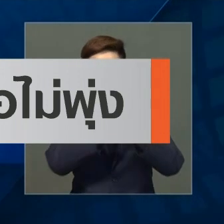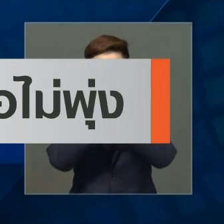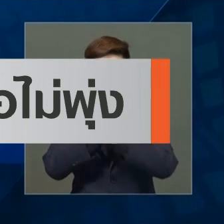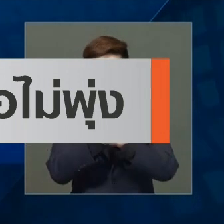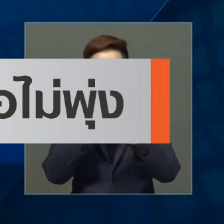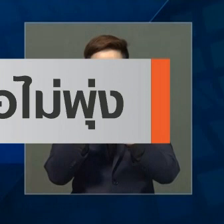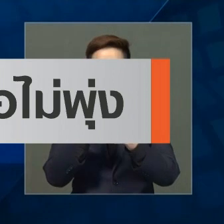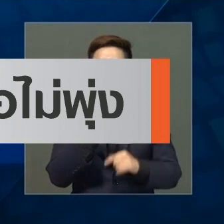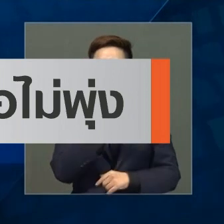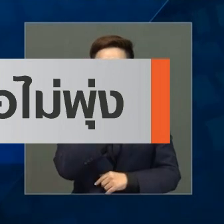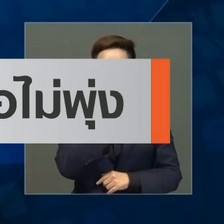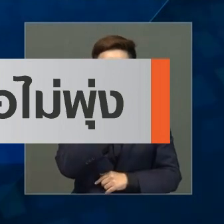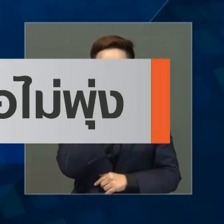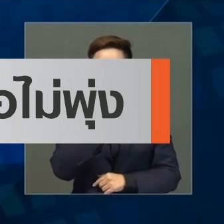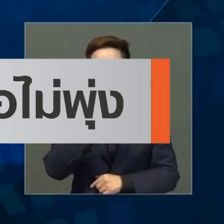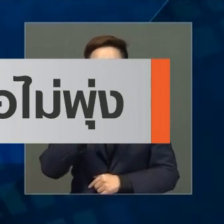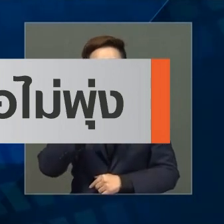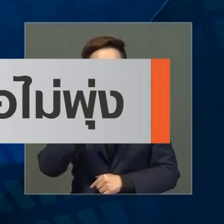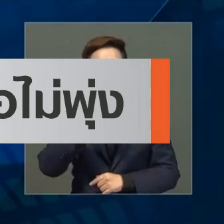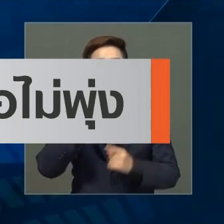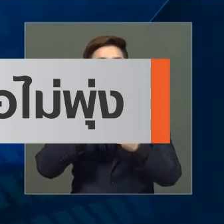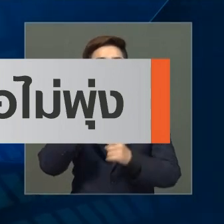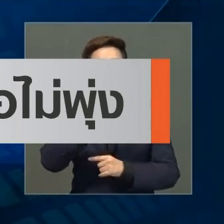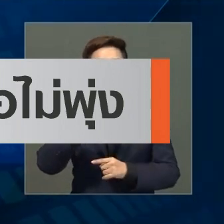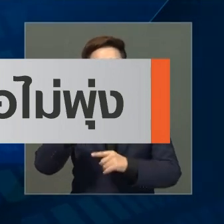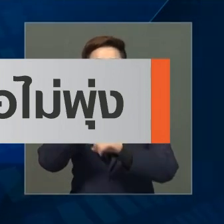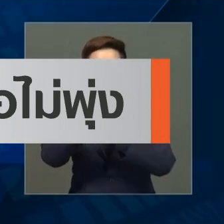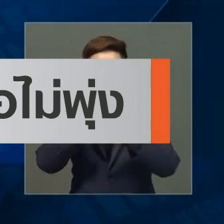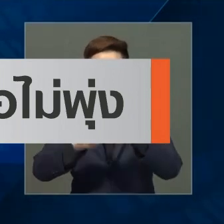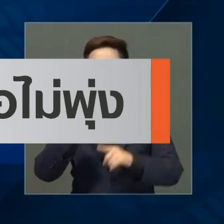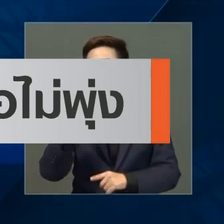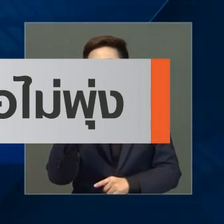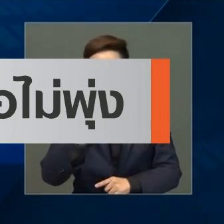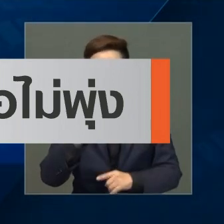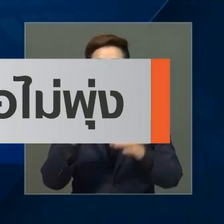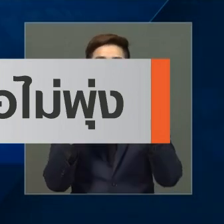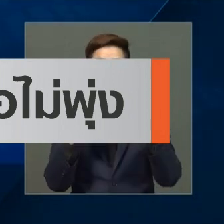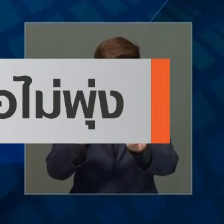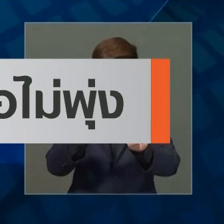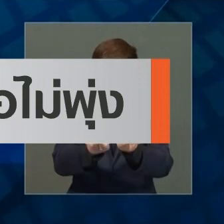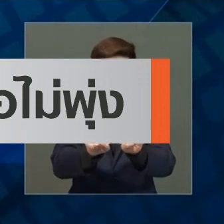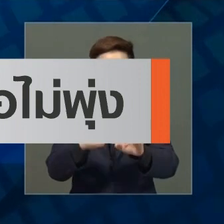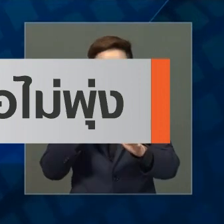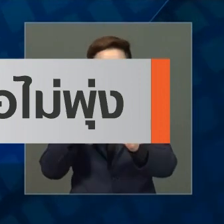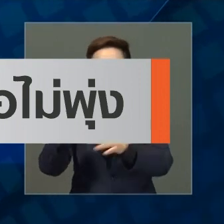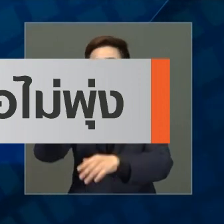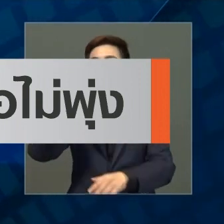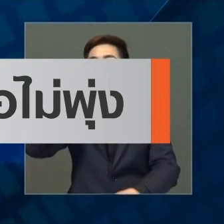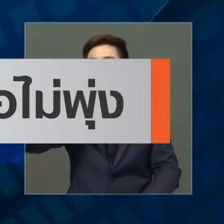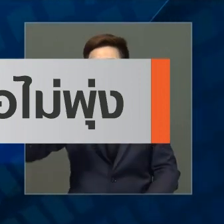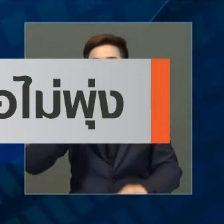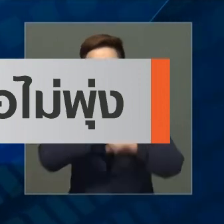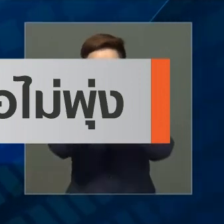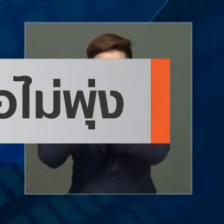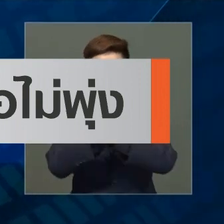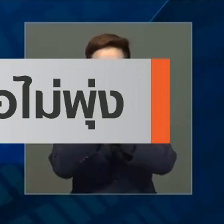ครบโดสและการฉีดเข็มกระตุ้นครบ3เดือนมาแล้วครับซึ่งสบค.ยังได้สรุปการประมวลผลการศึกษาครับประ